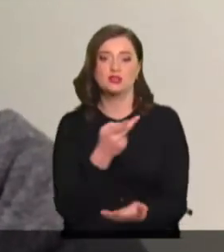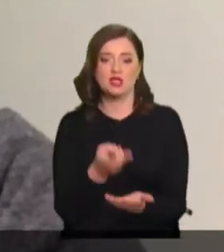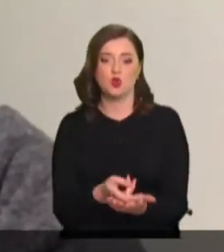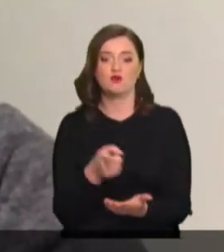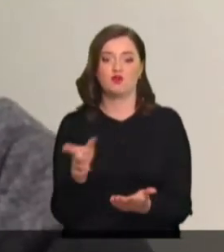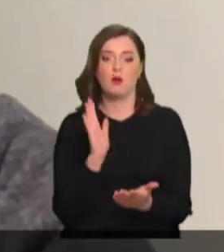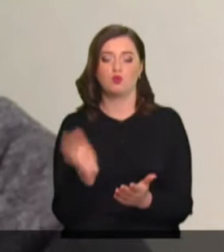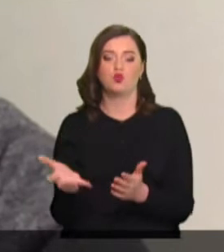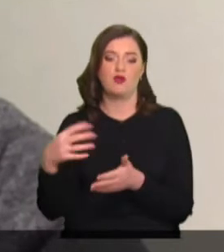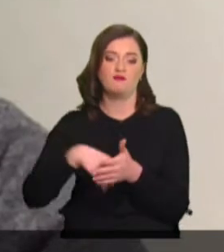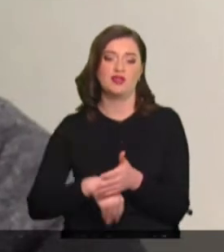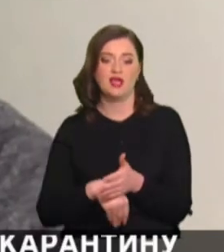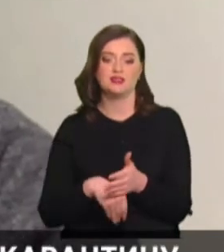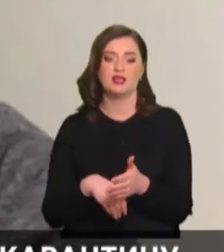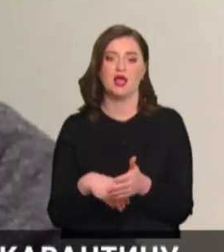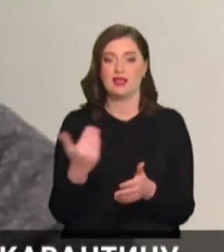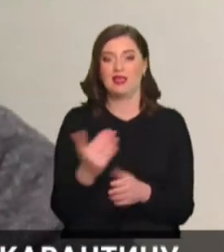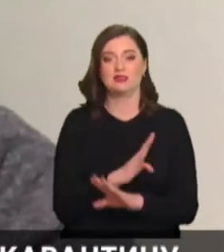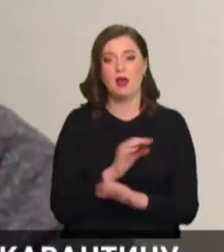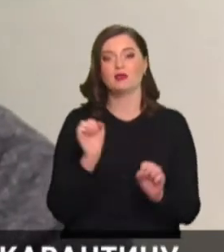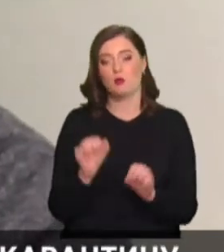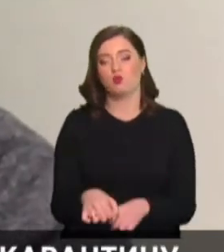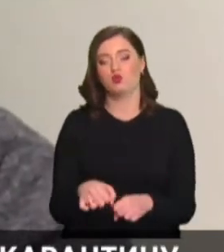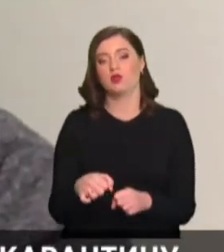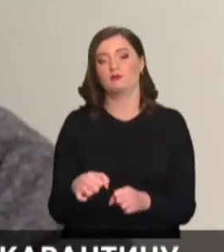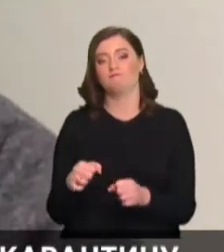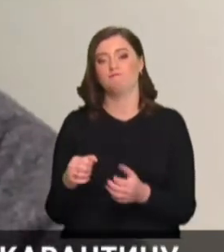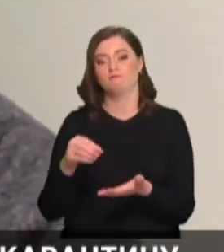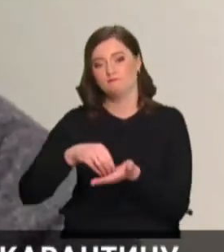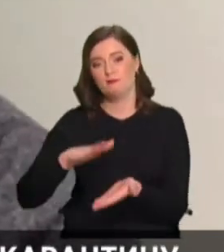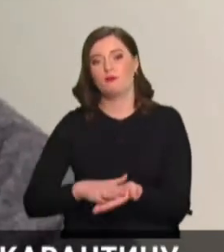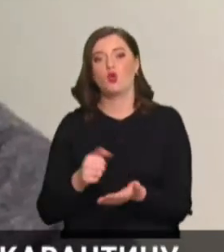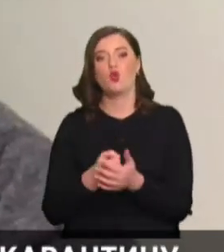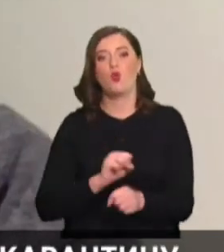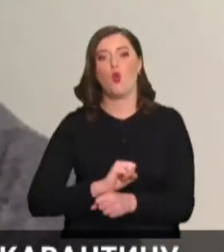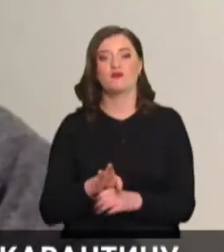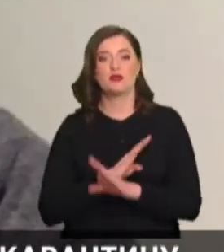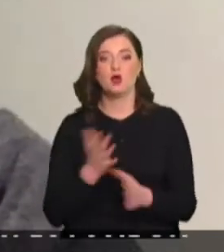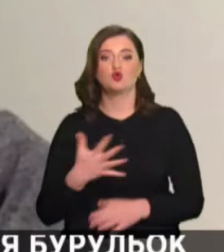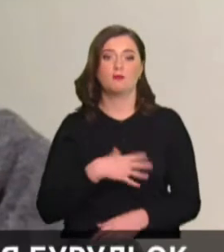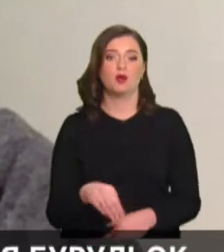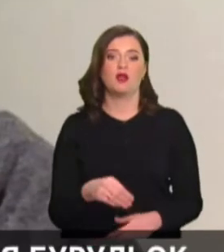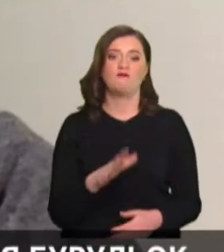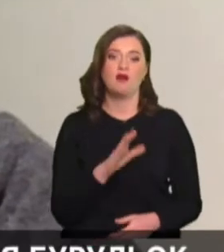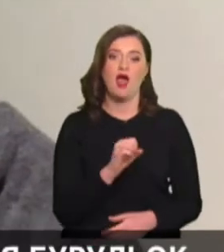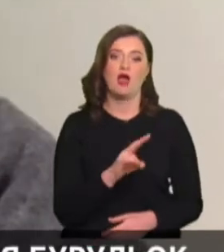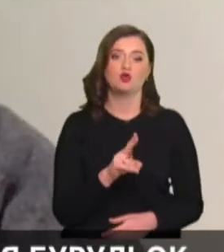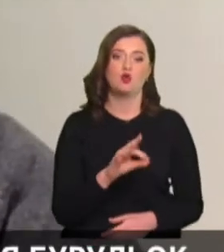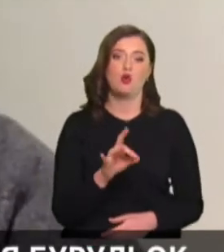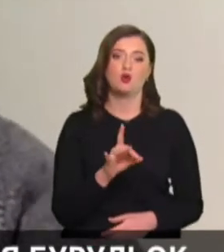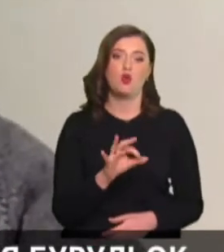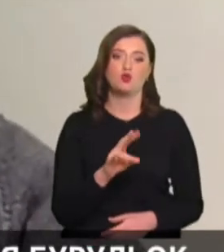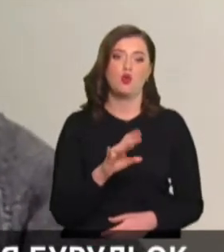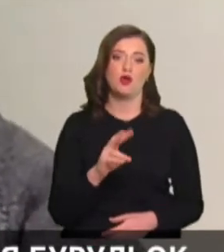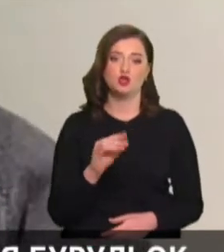буде віднесена, її смерть буде віднесена до ковід-смертності. А якщо вона помре в ендокринологічному відділенні, то вона